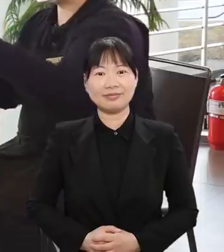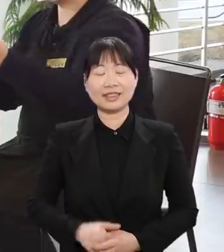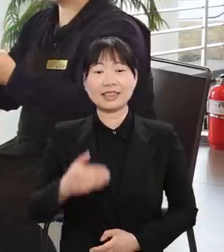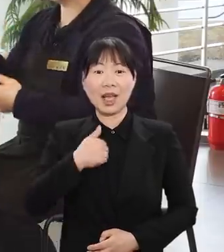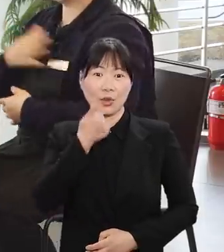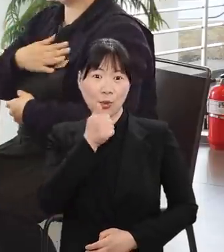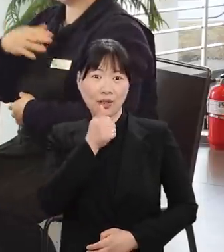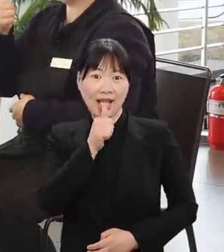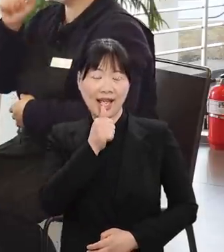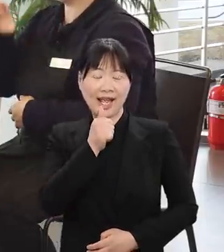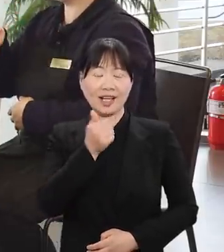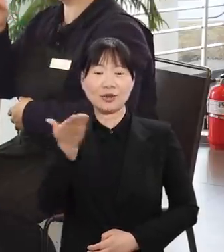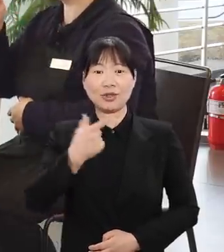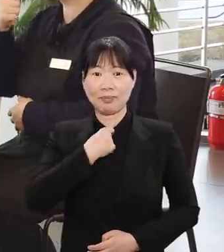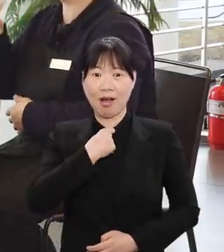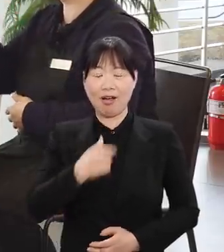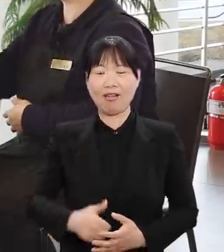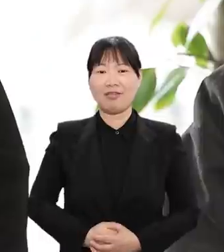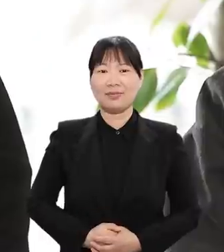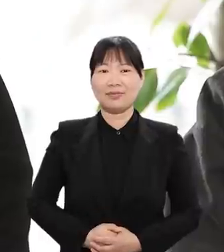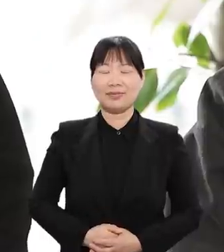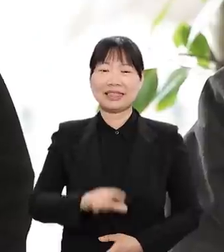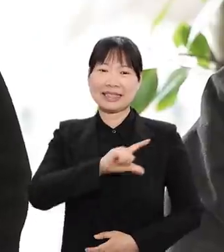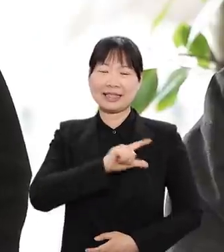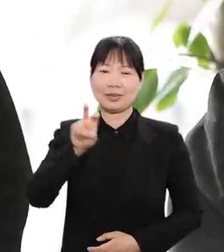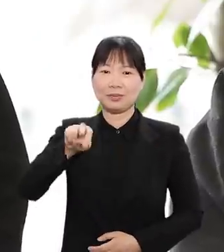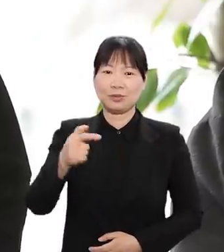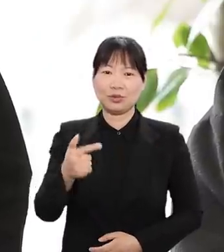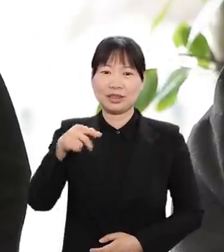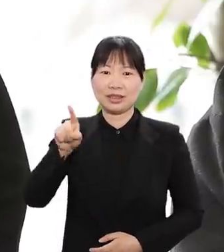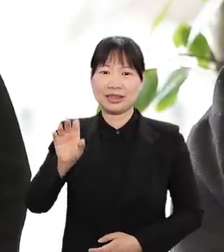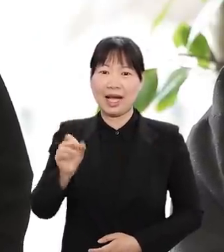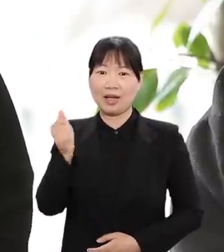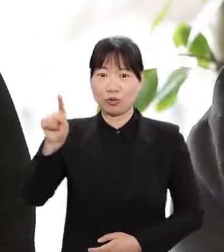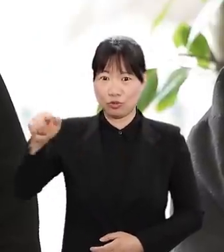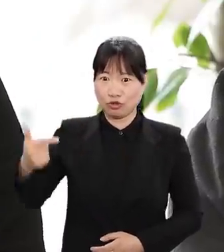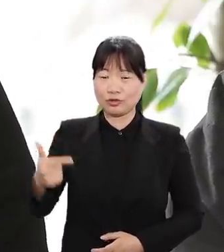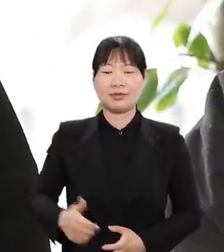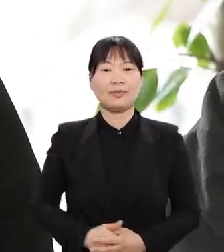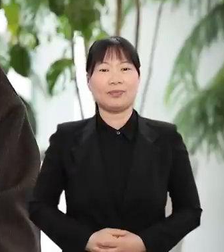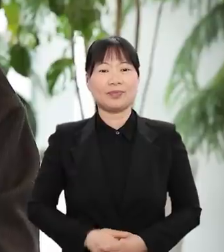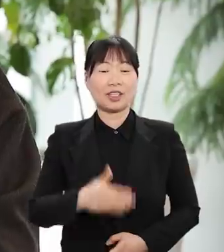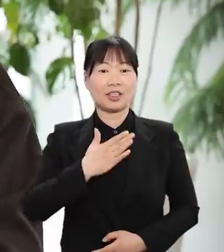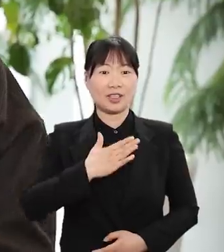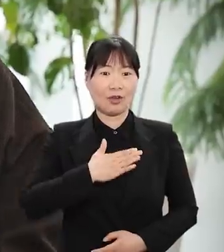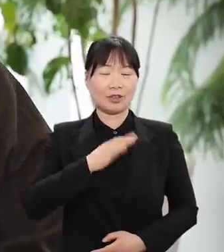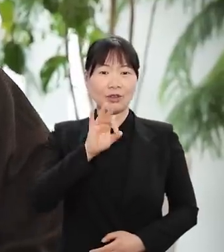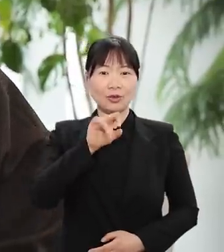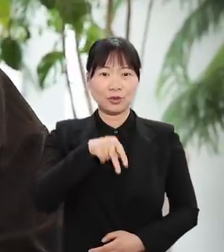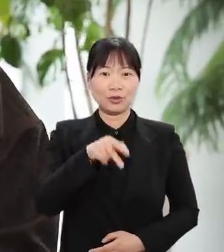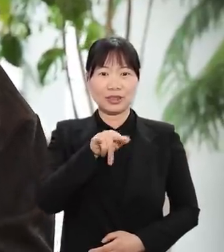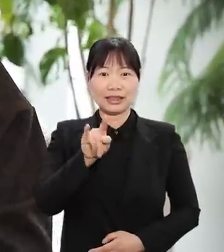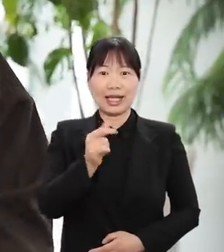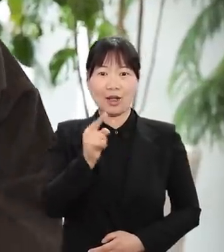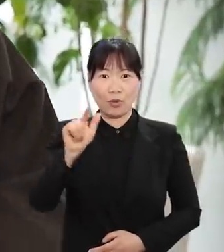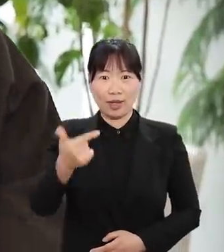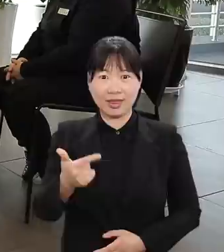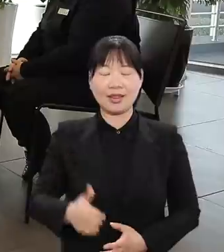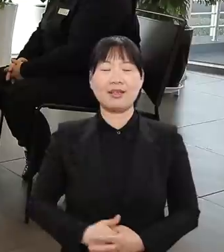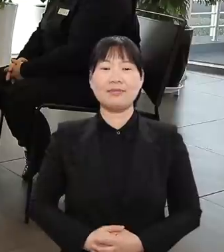일단 제 소개를 좀 먼저 드리고 싶습니다. 그래야겠다. 저는 문상훈이라고 합니다. 저는 유재한이라고